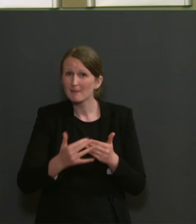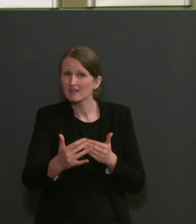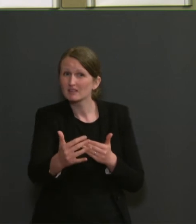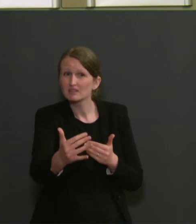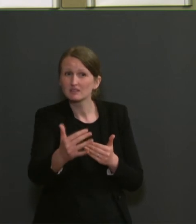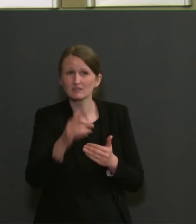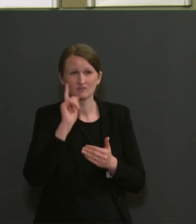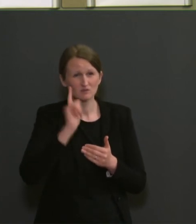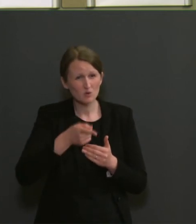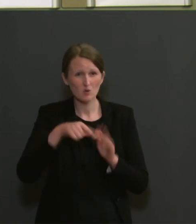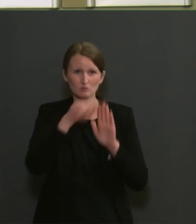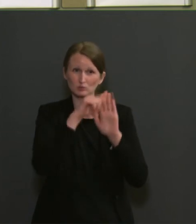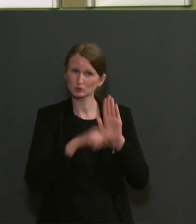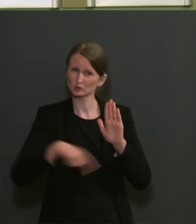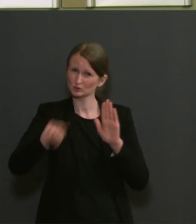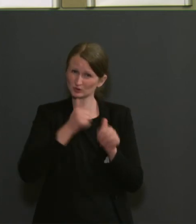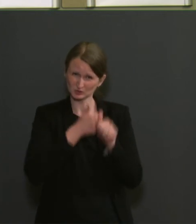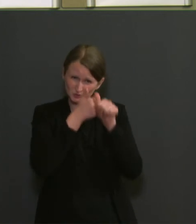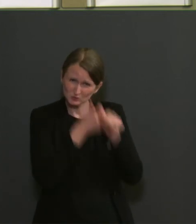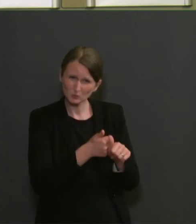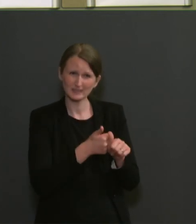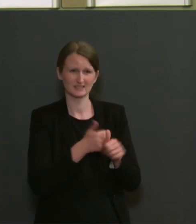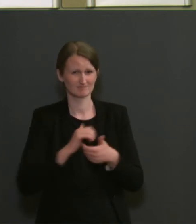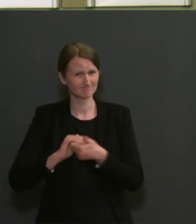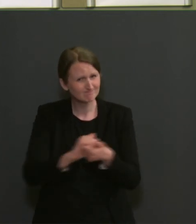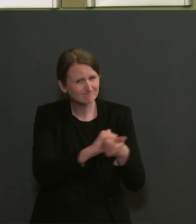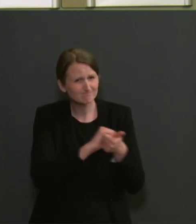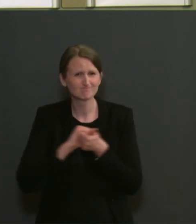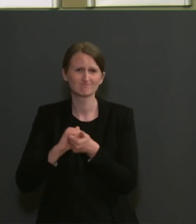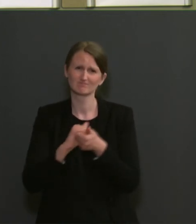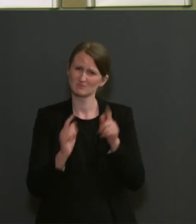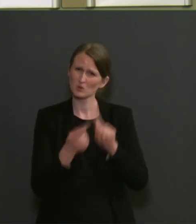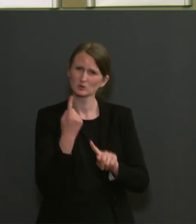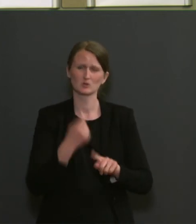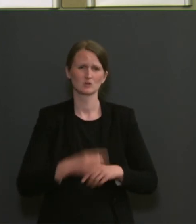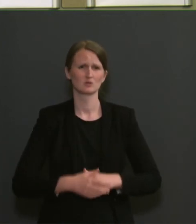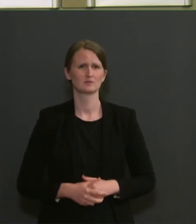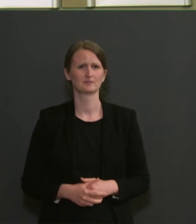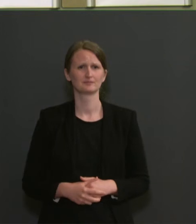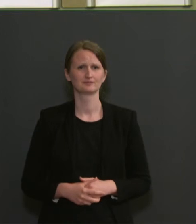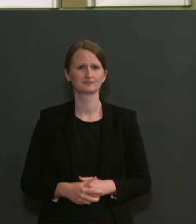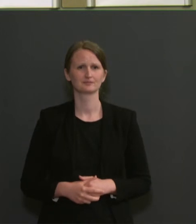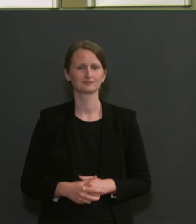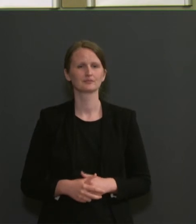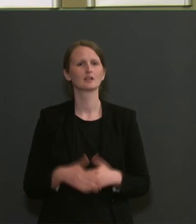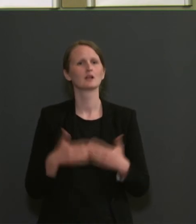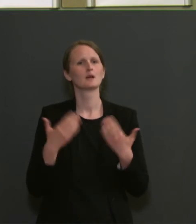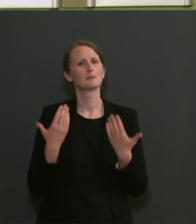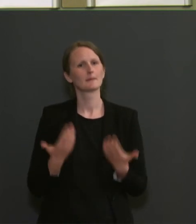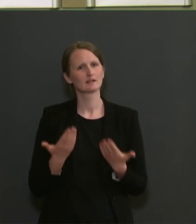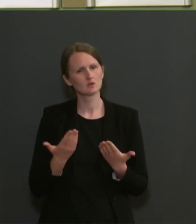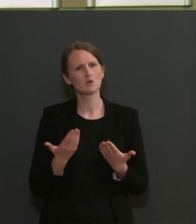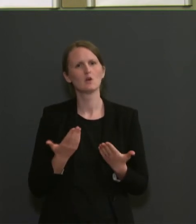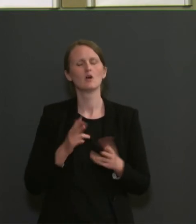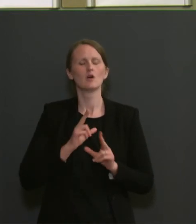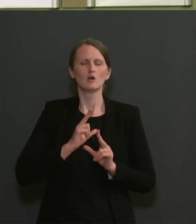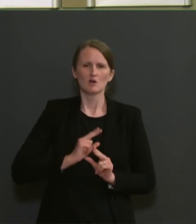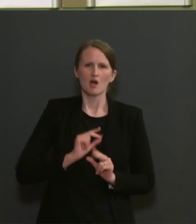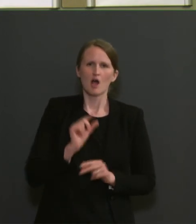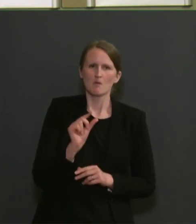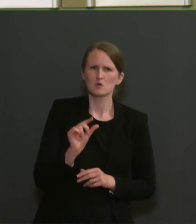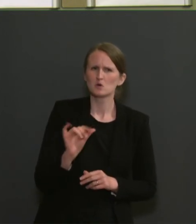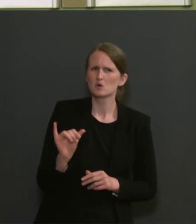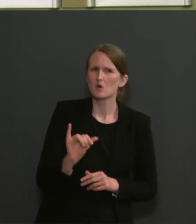tous. Ce qui est réconfortant, c'est que nous pouvons constater que la grande majorité des personnes est consciente de la gravité de